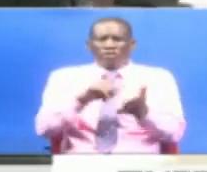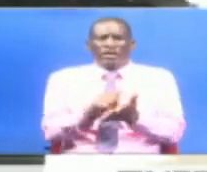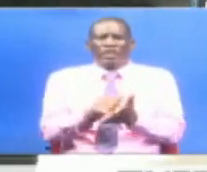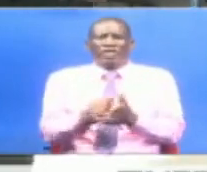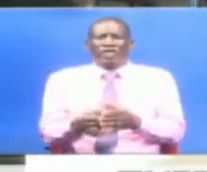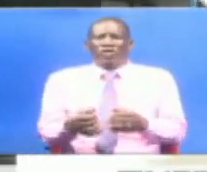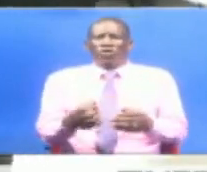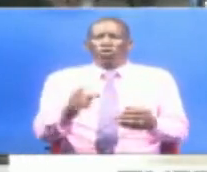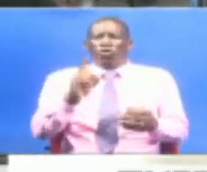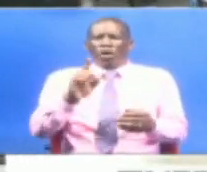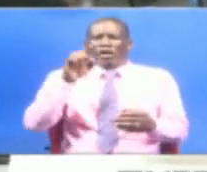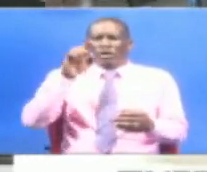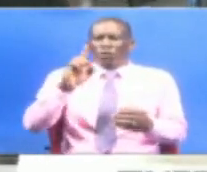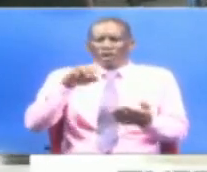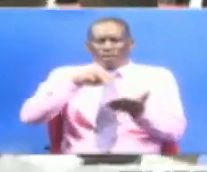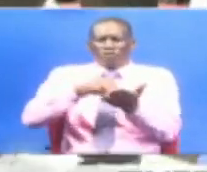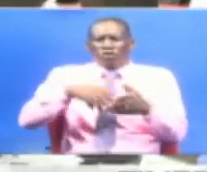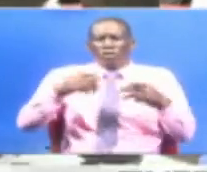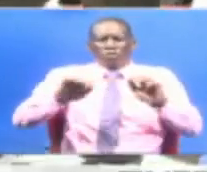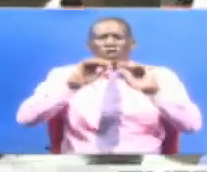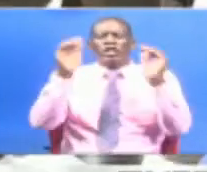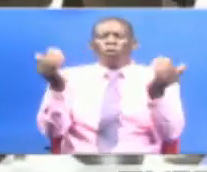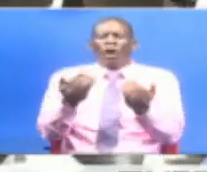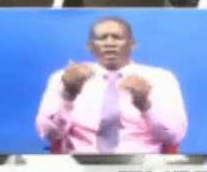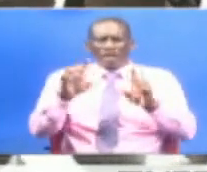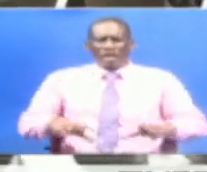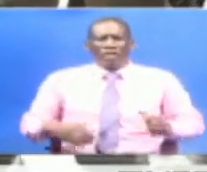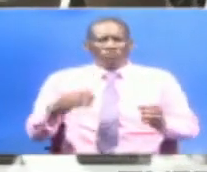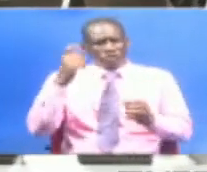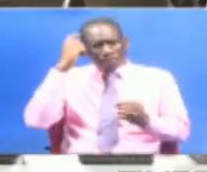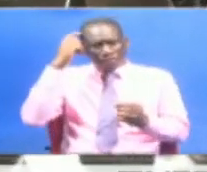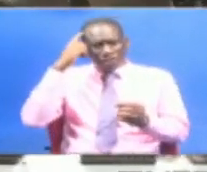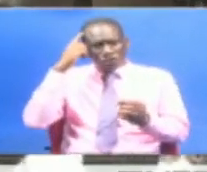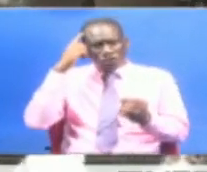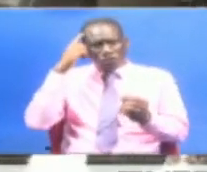watu bilioni 1 duniani kote wanaishi na matatizo